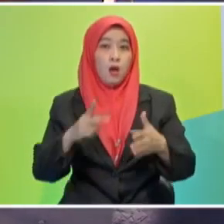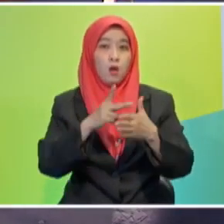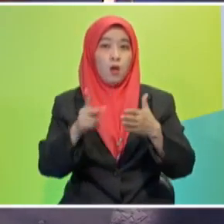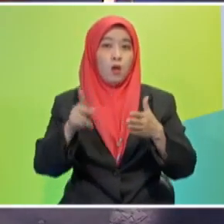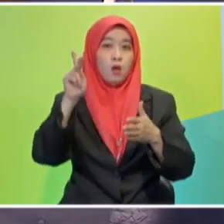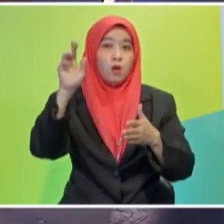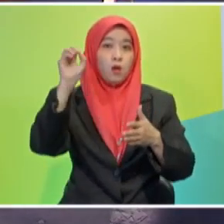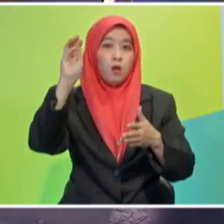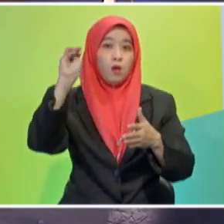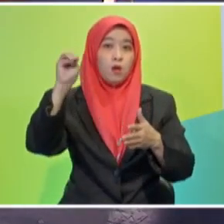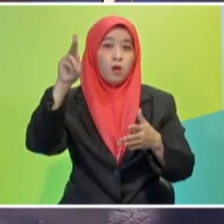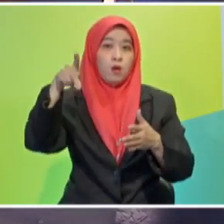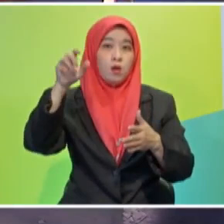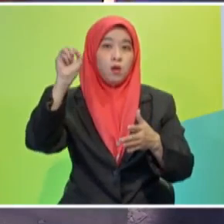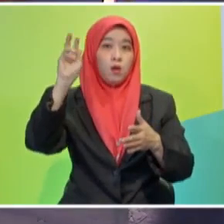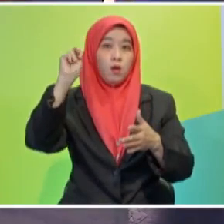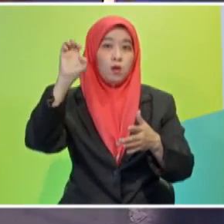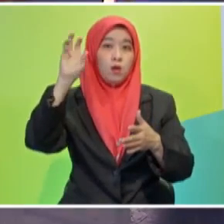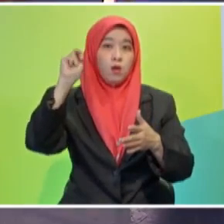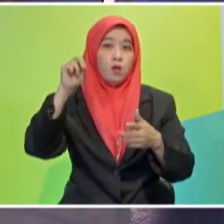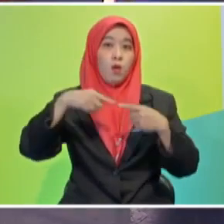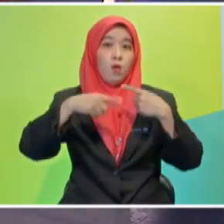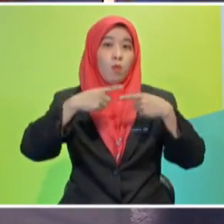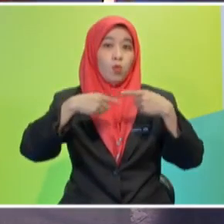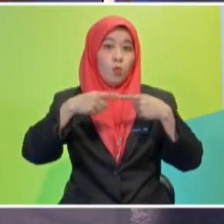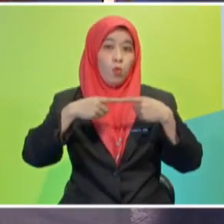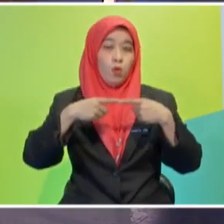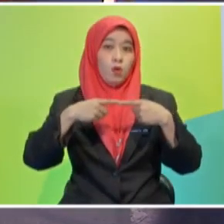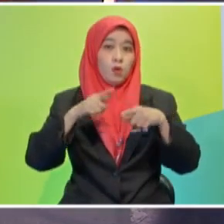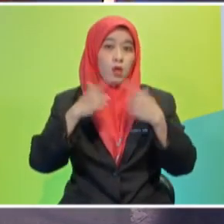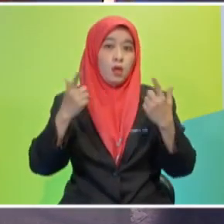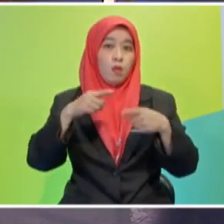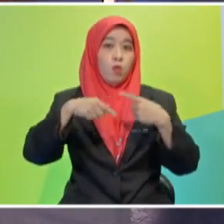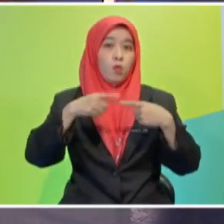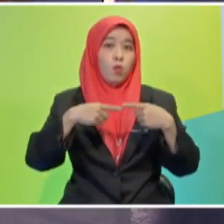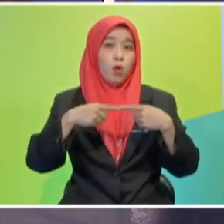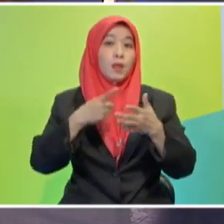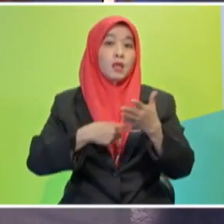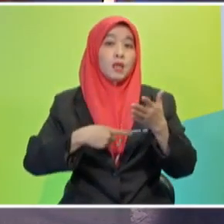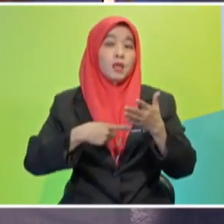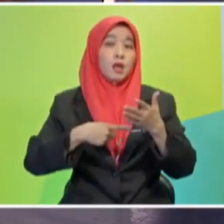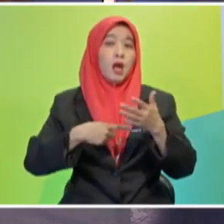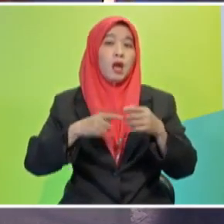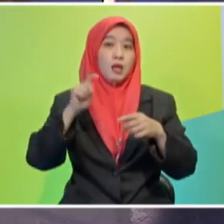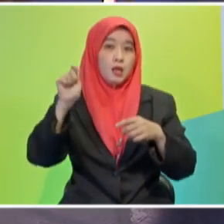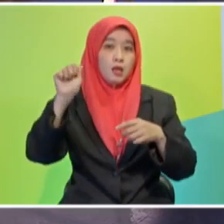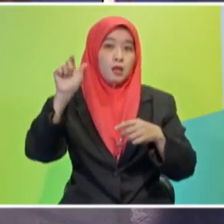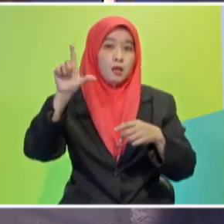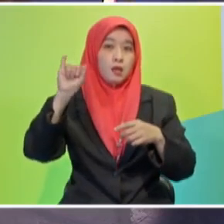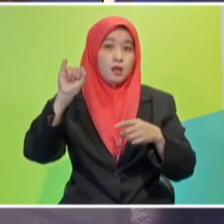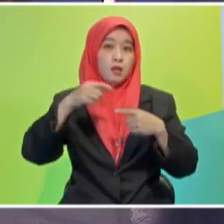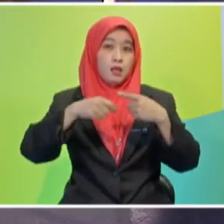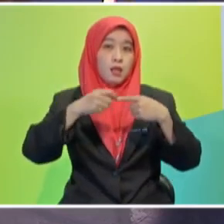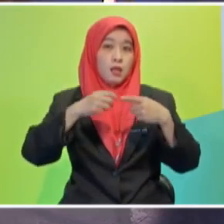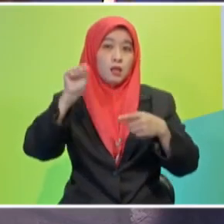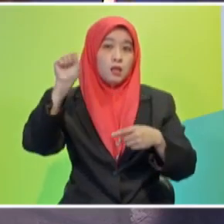motor. Bahagian bawah motor. Selain pada motor Aiman. Daripada motor kita ada juga tali sawat. Okey,